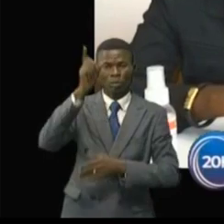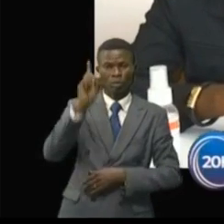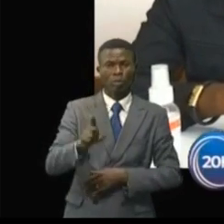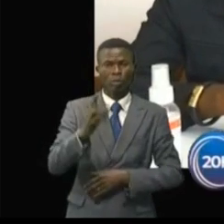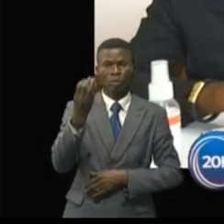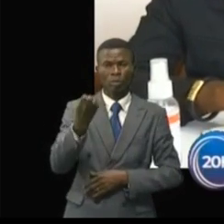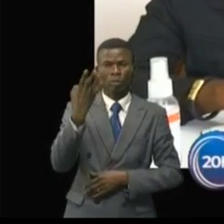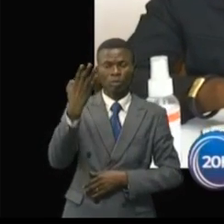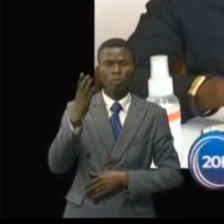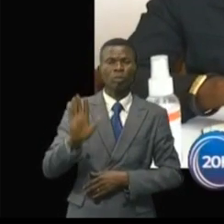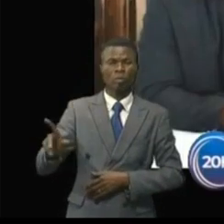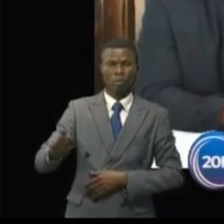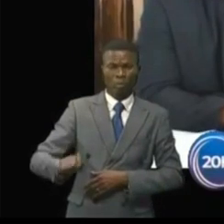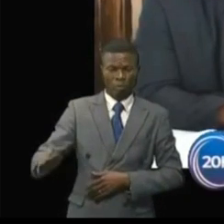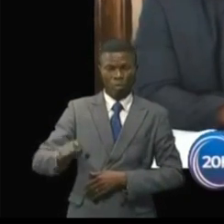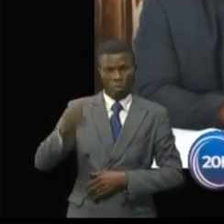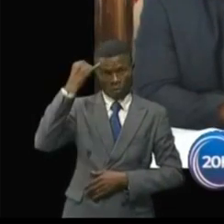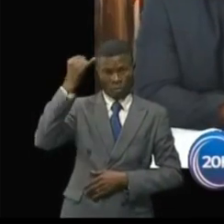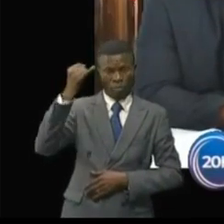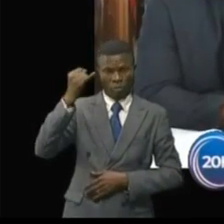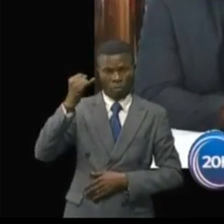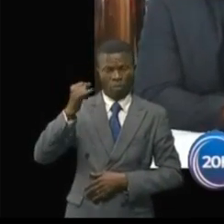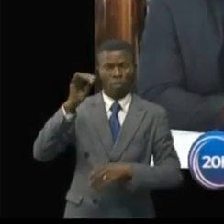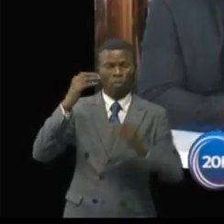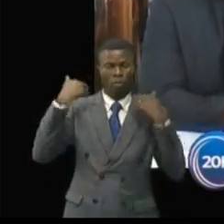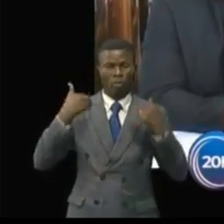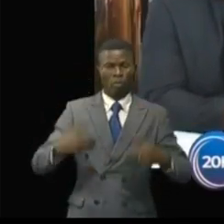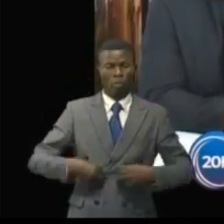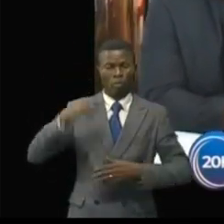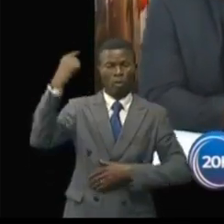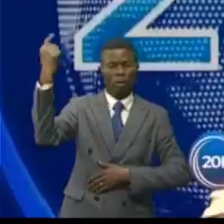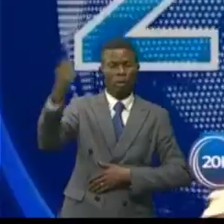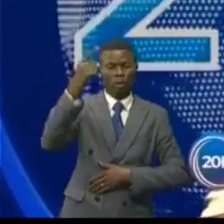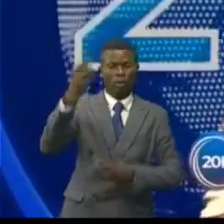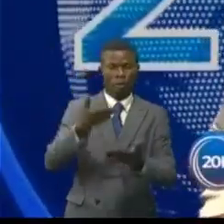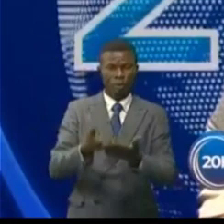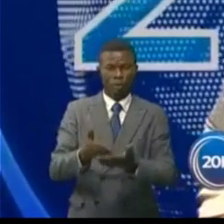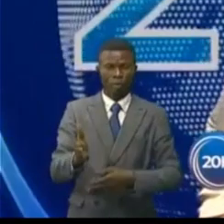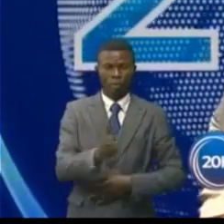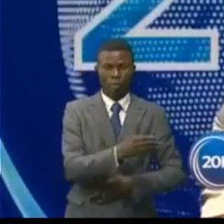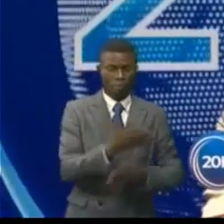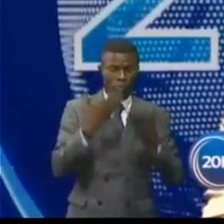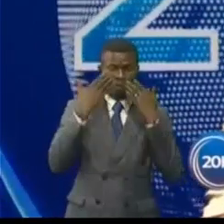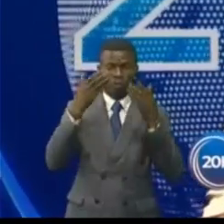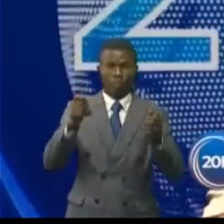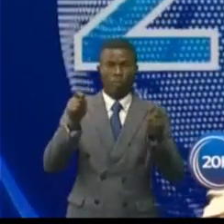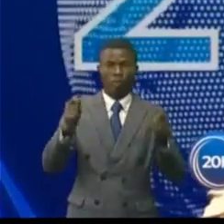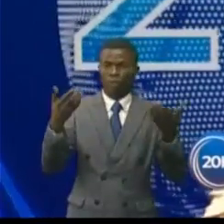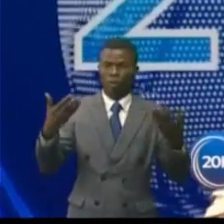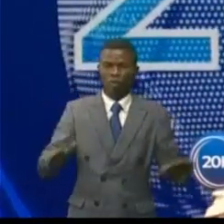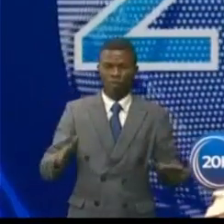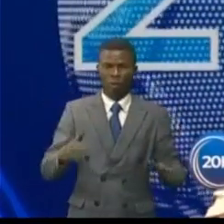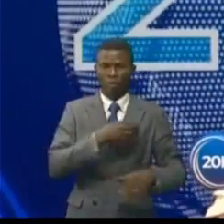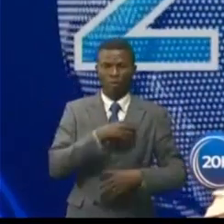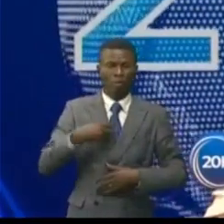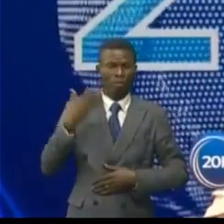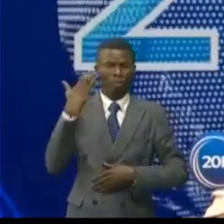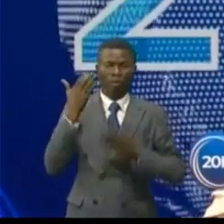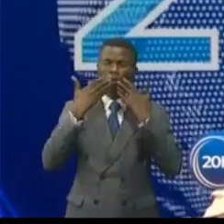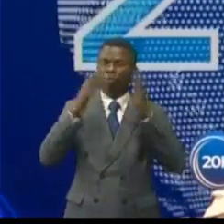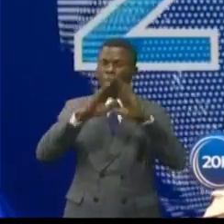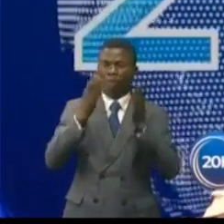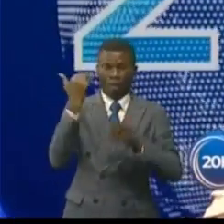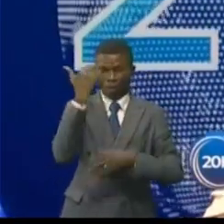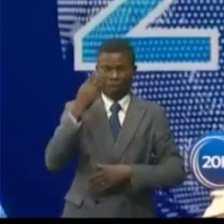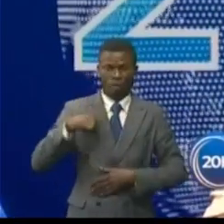145 territoires dans son volet couverture santé universelle. Voilà, c'est la fin de ce journal, madame, messieurs. Merci de l'avoir suivi